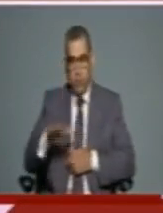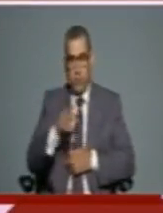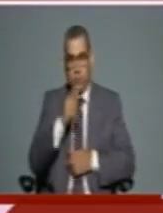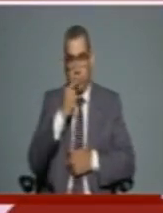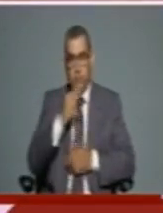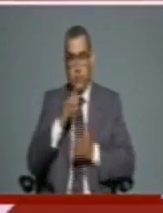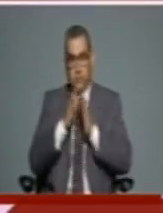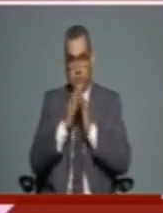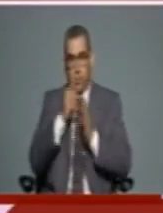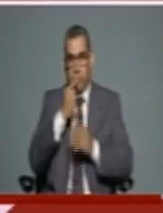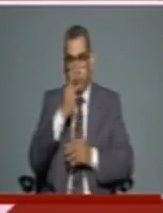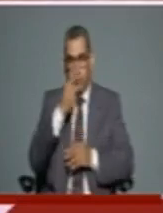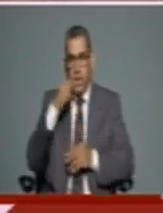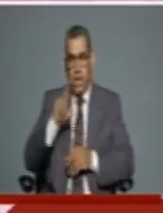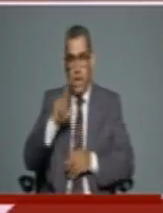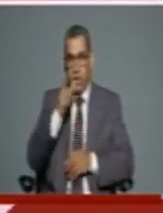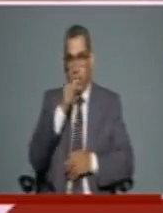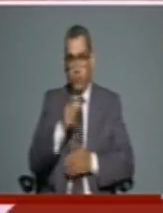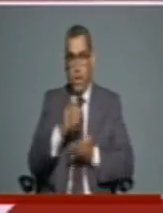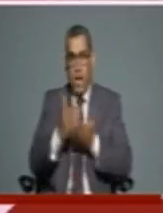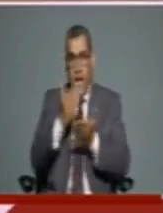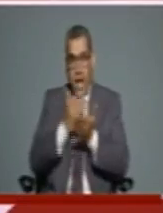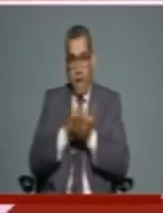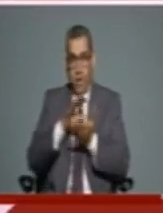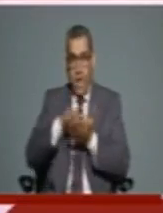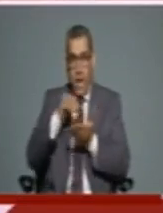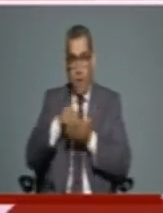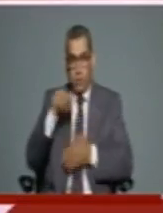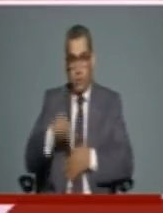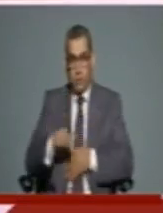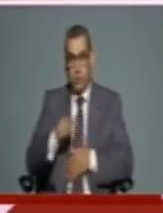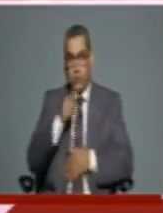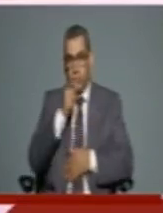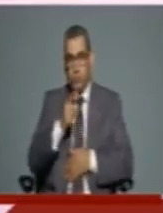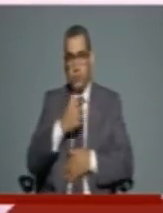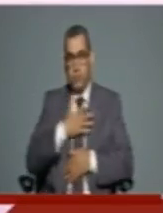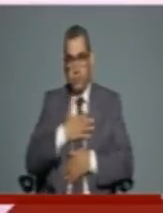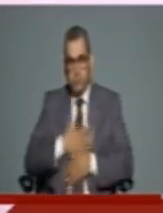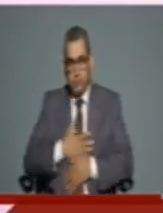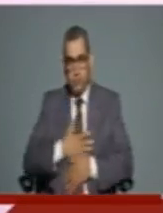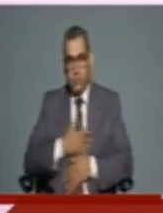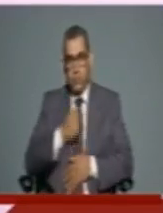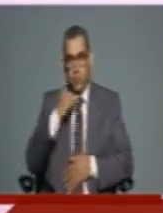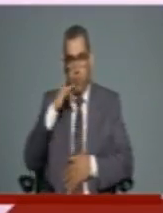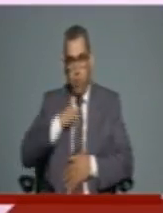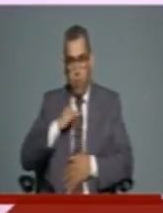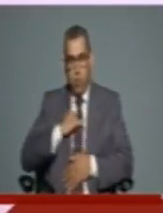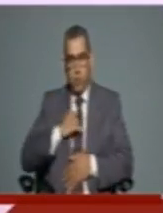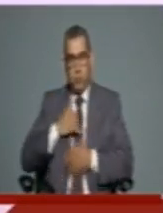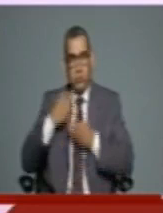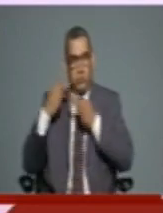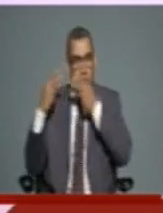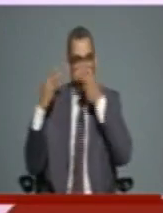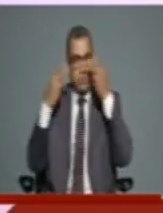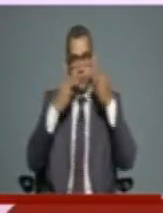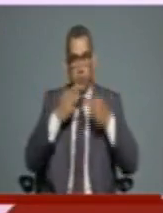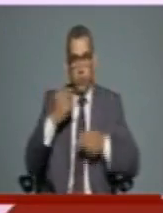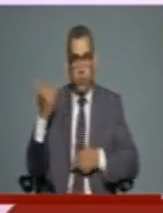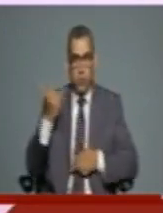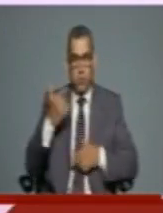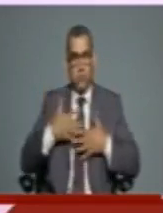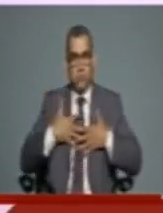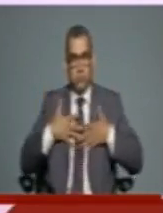سيادة الرئيس قبل أن نبدأ أن أعبر عما يجيش في خاطري عن